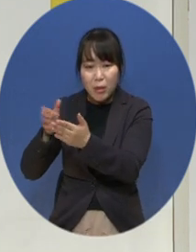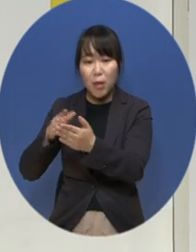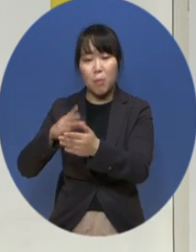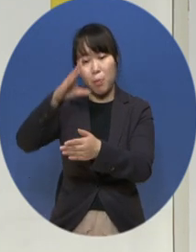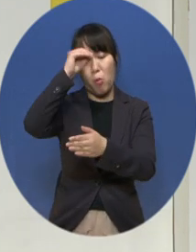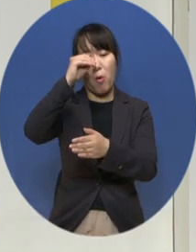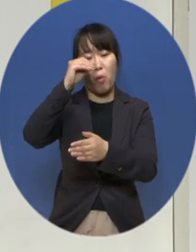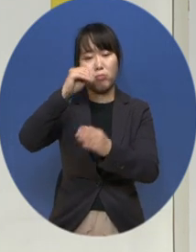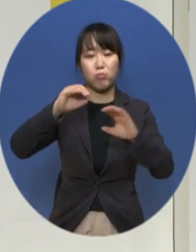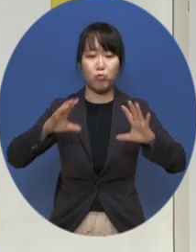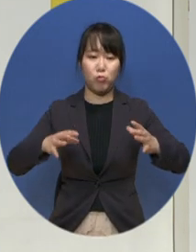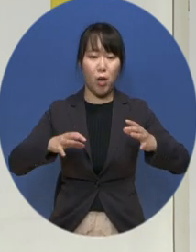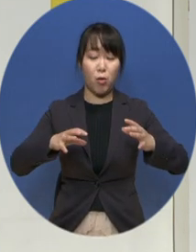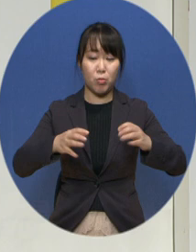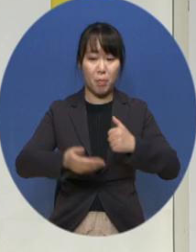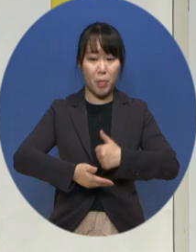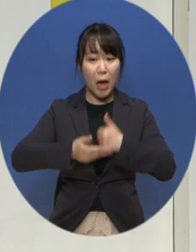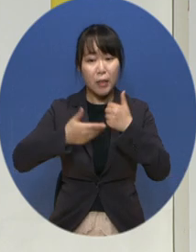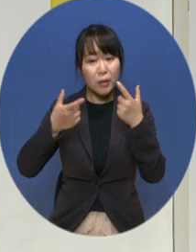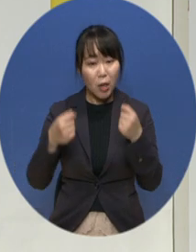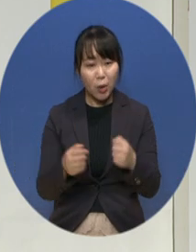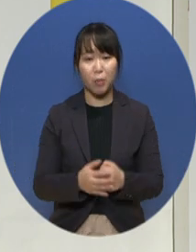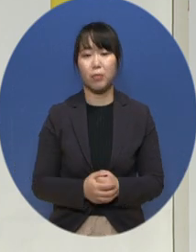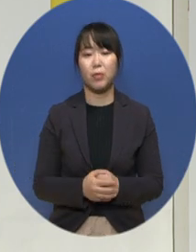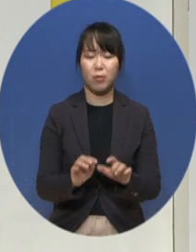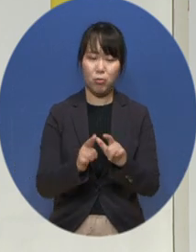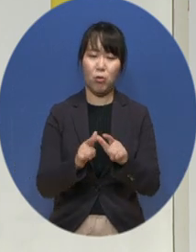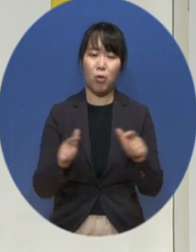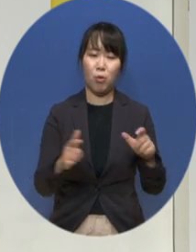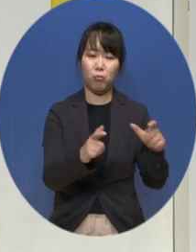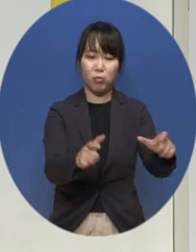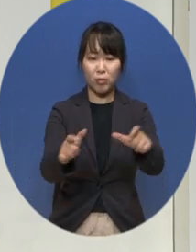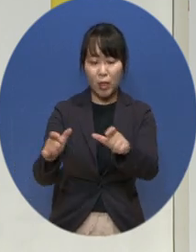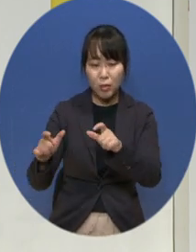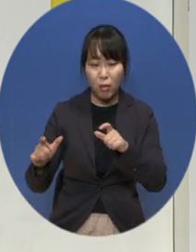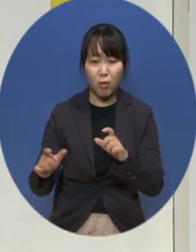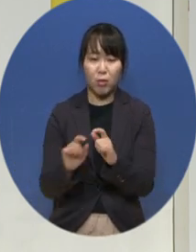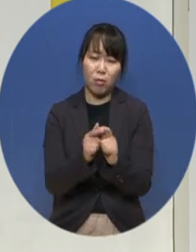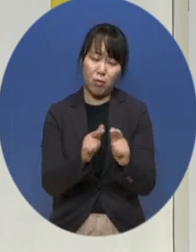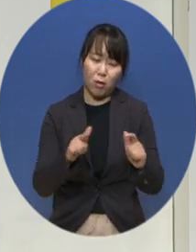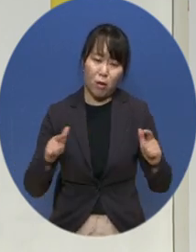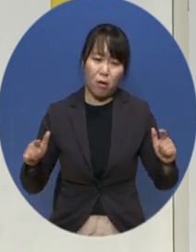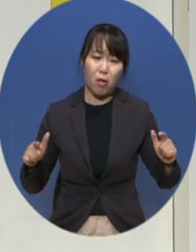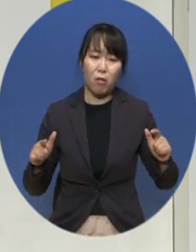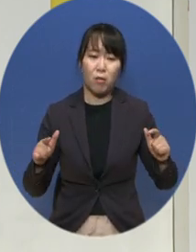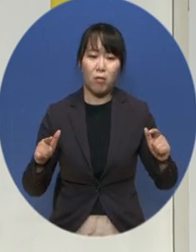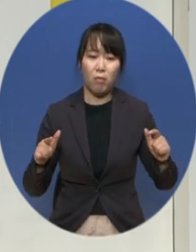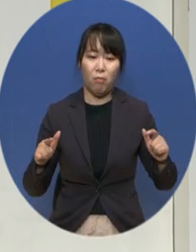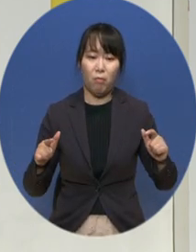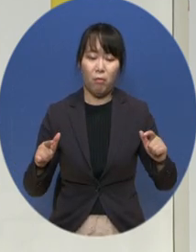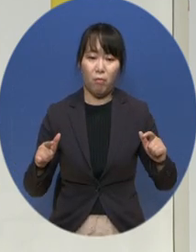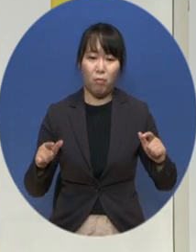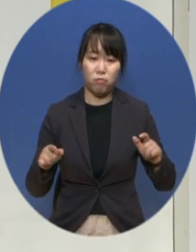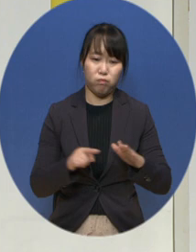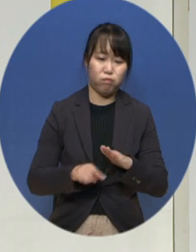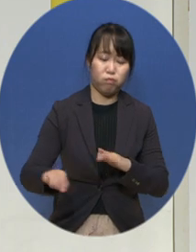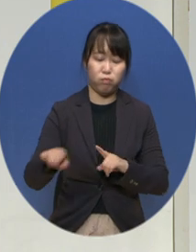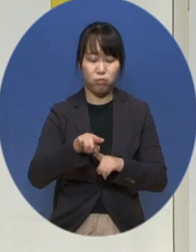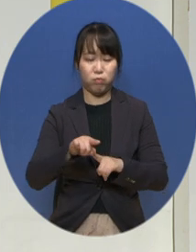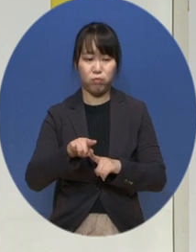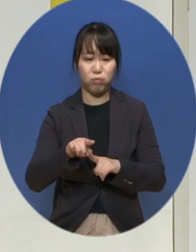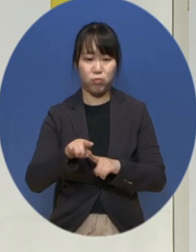사례처럼 예 예 따른 각각 그 분야에서 여러 가지 다양한 분야에서 독보적인